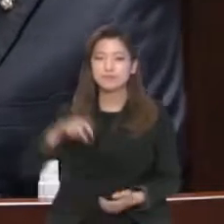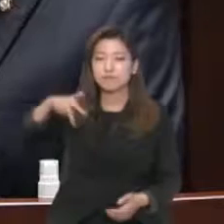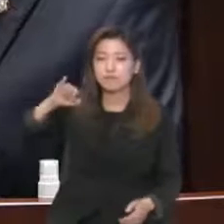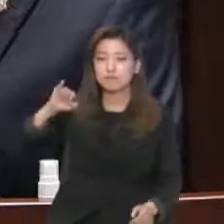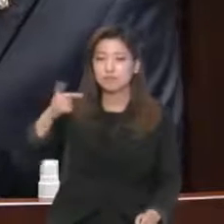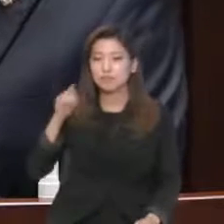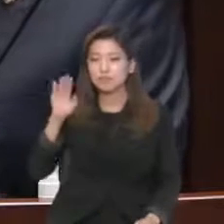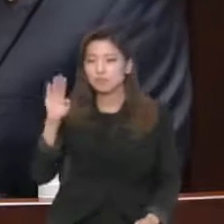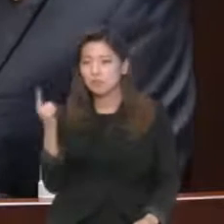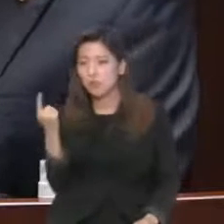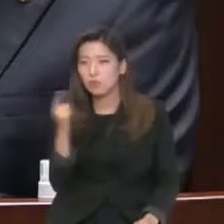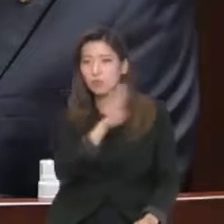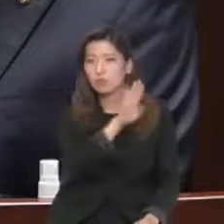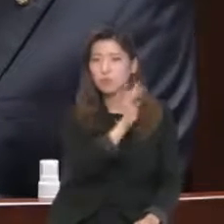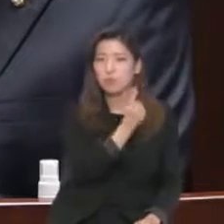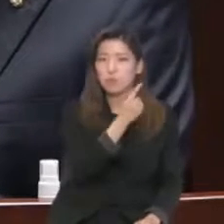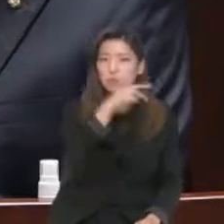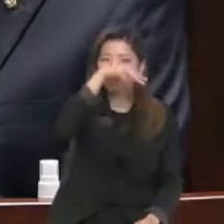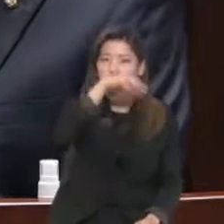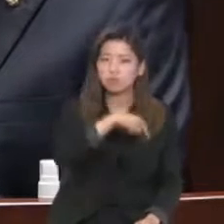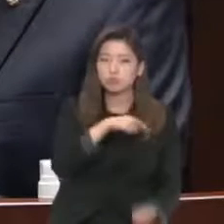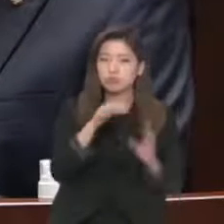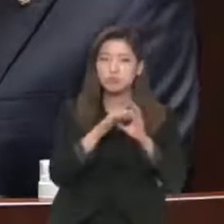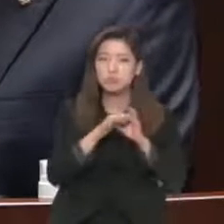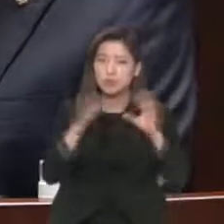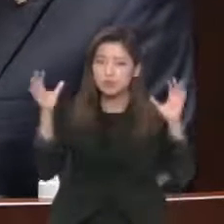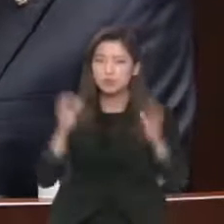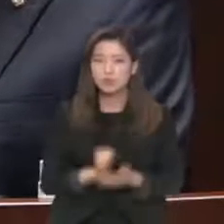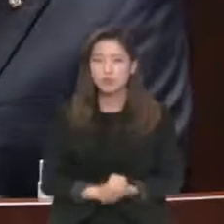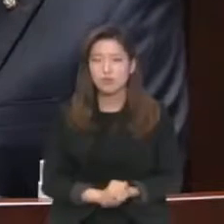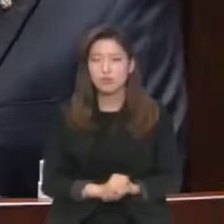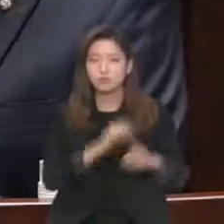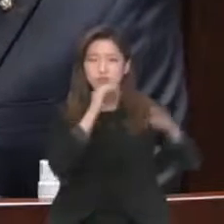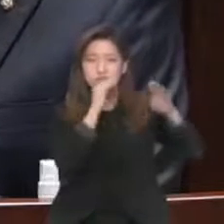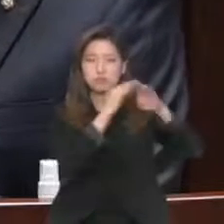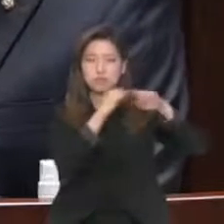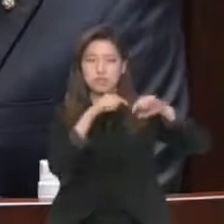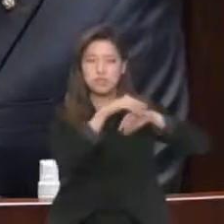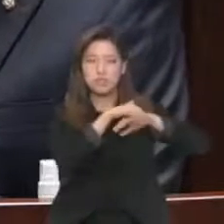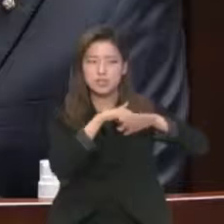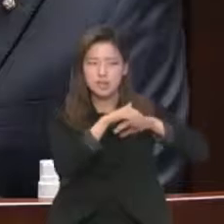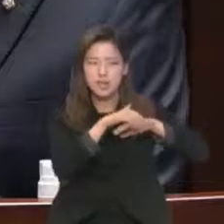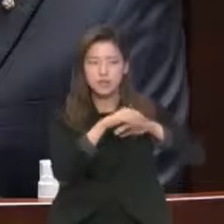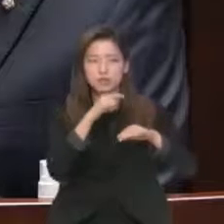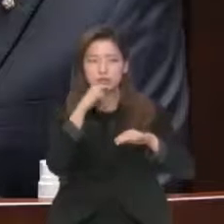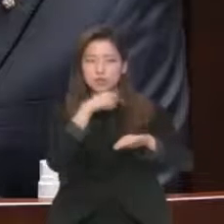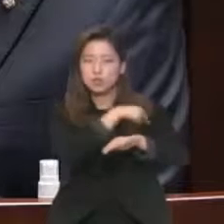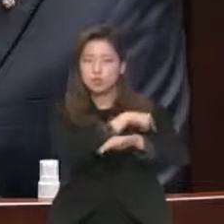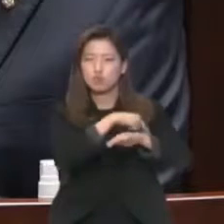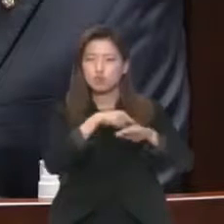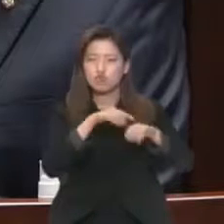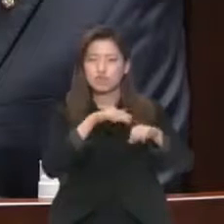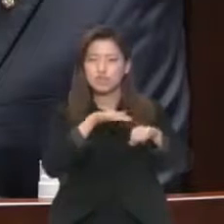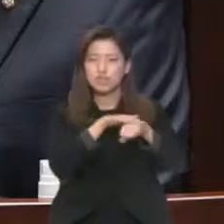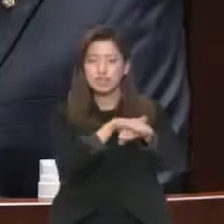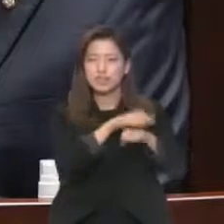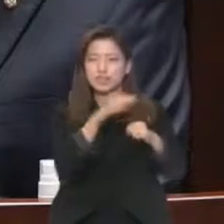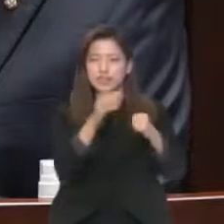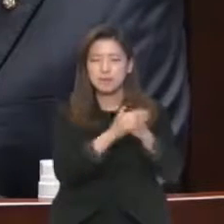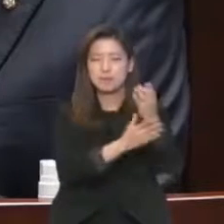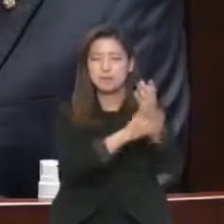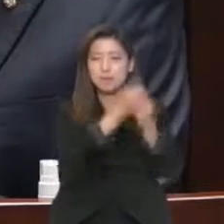모두에게 해당됩니다. 지금 우리가 봐주었던 대남 아니 남북 간의 전략, 민족주의적 보편성에 입각한